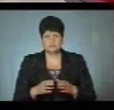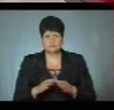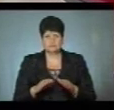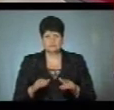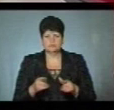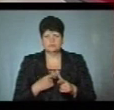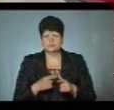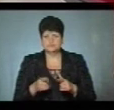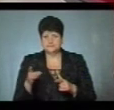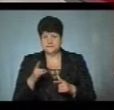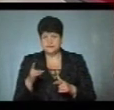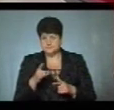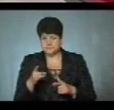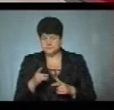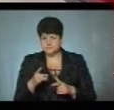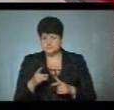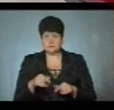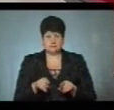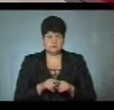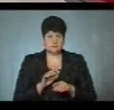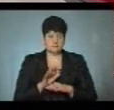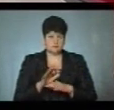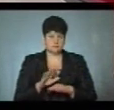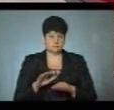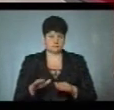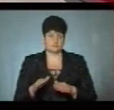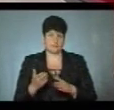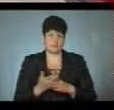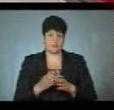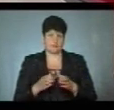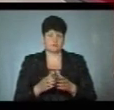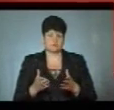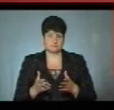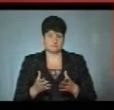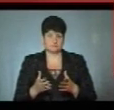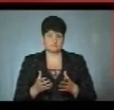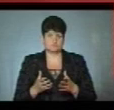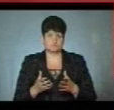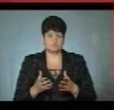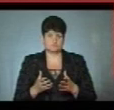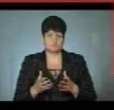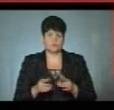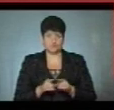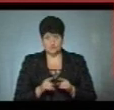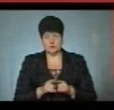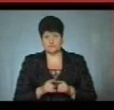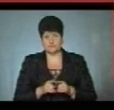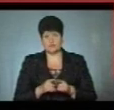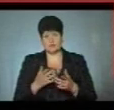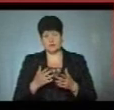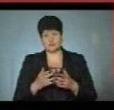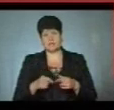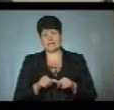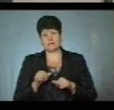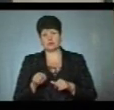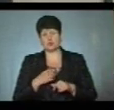в районі, не також направляють дітей пільгових категорій. Ну, крім все того, одно, тобто... Ну, так, не така звичайна кількість. Крім того, в нас